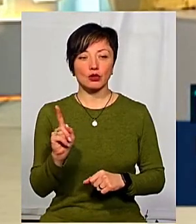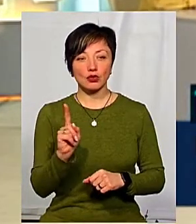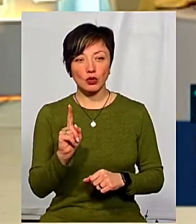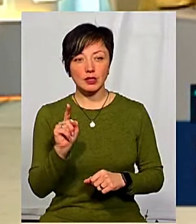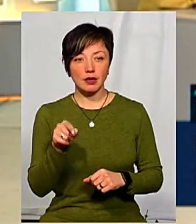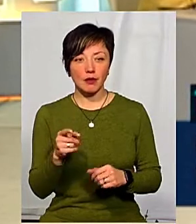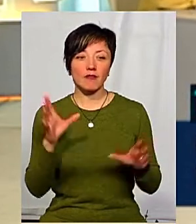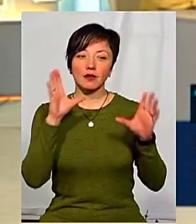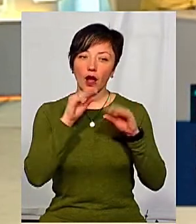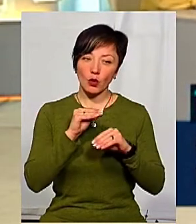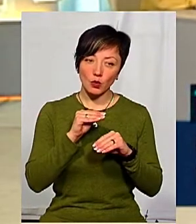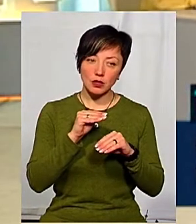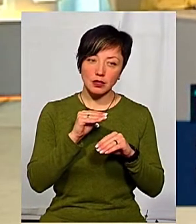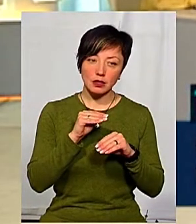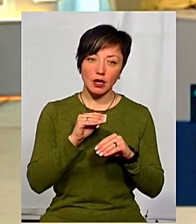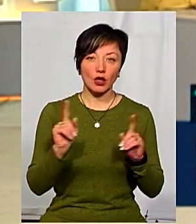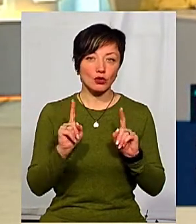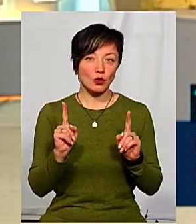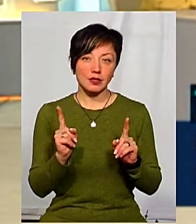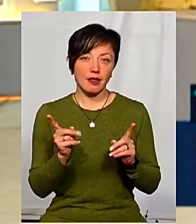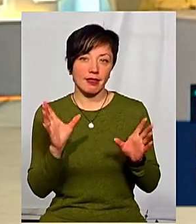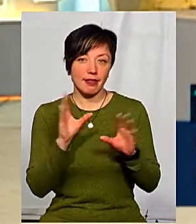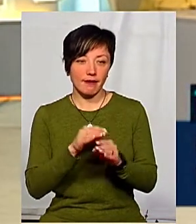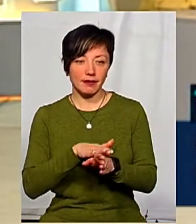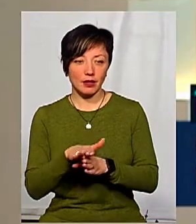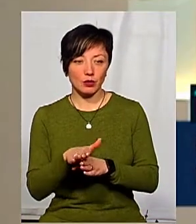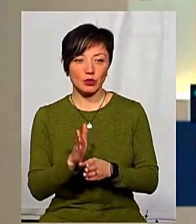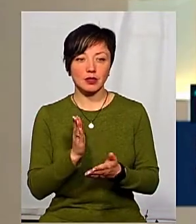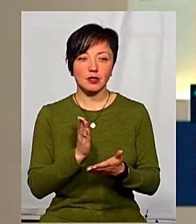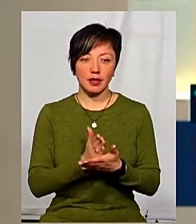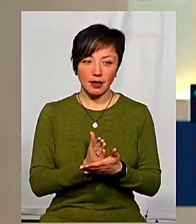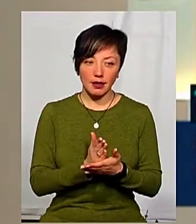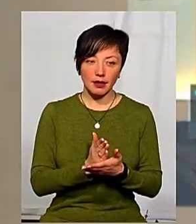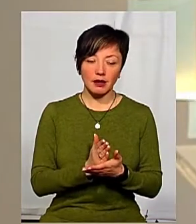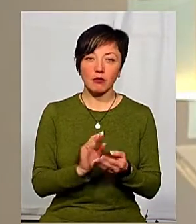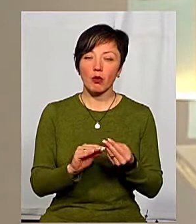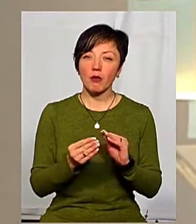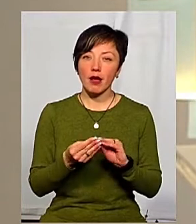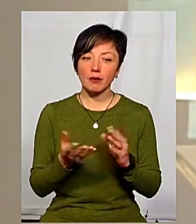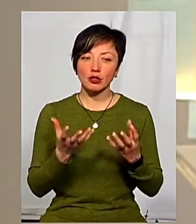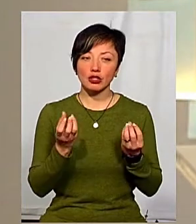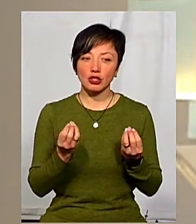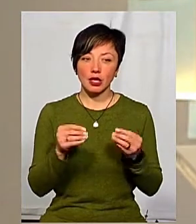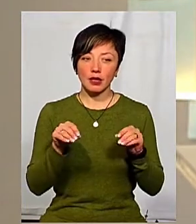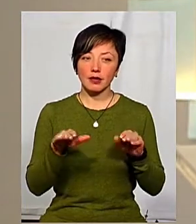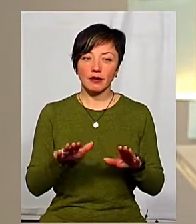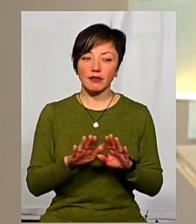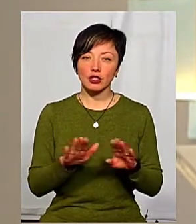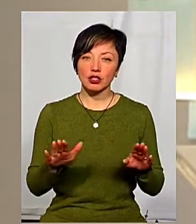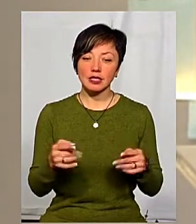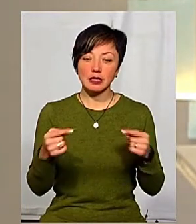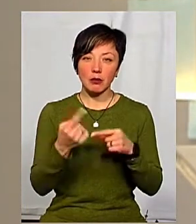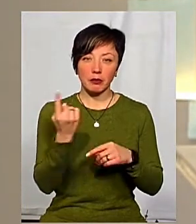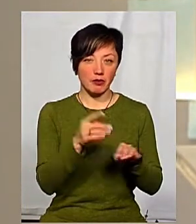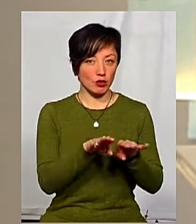щось там вдалося, а щось не вдалося. Є такі проблеми, які ще не вирішені саме